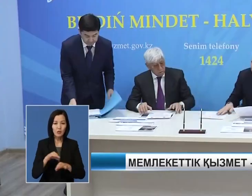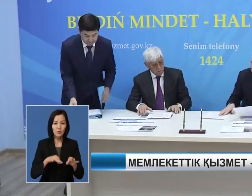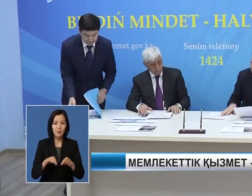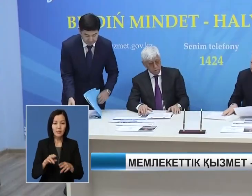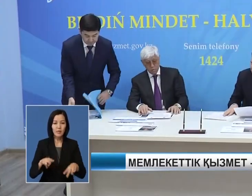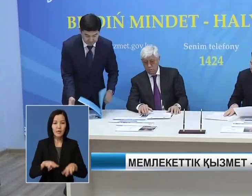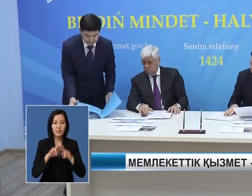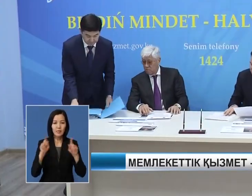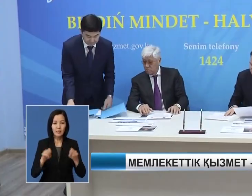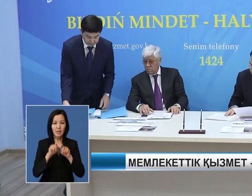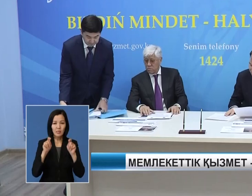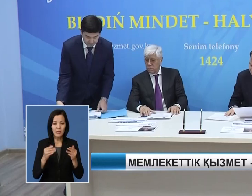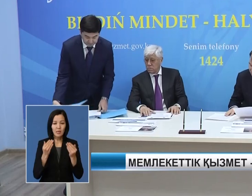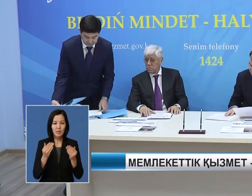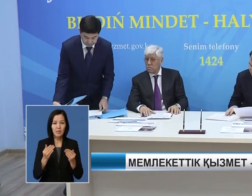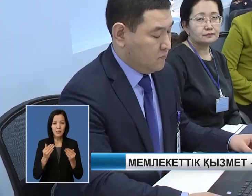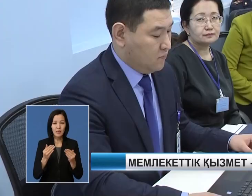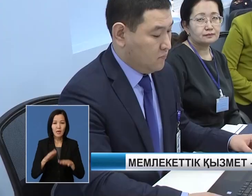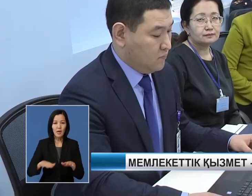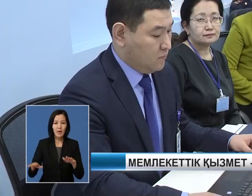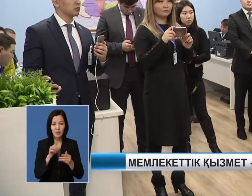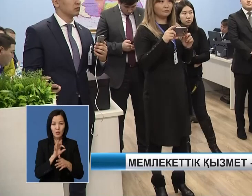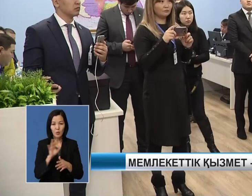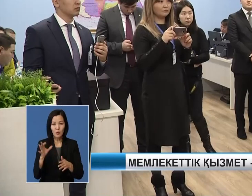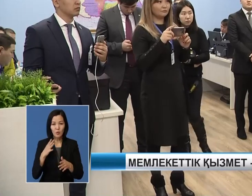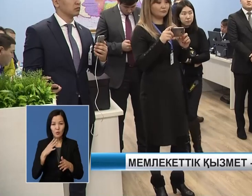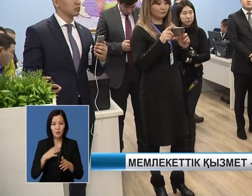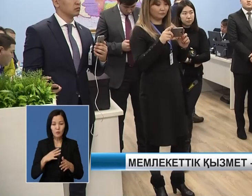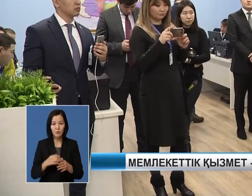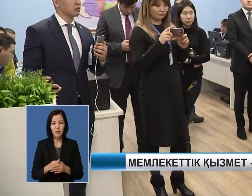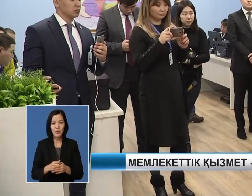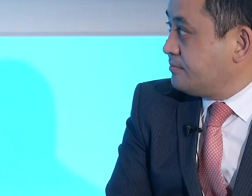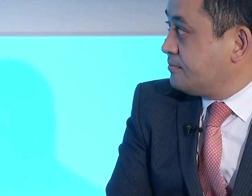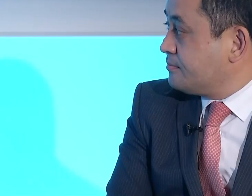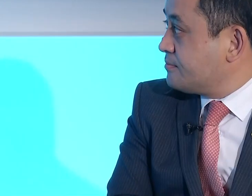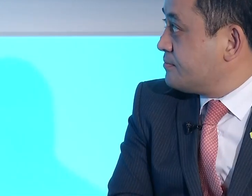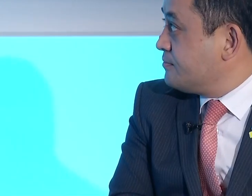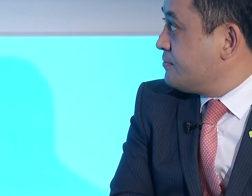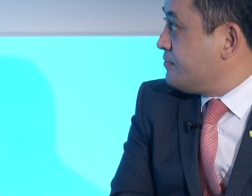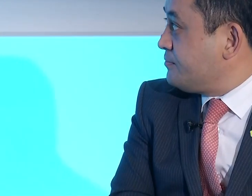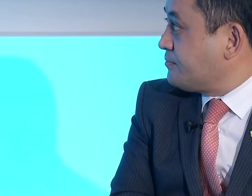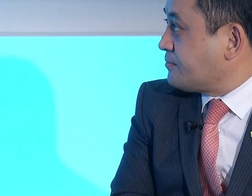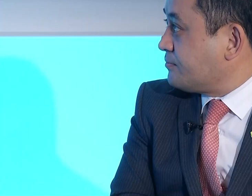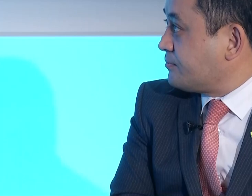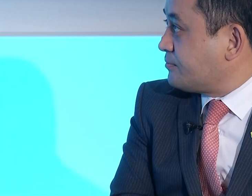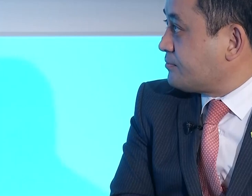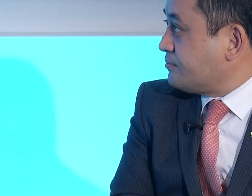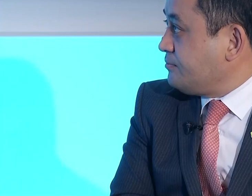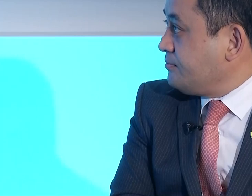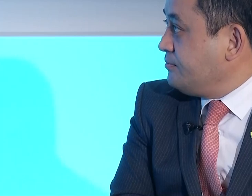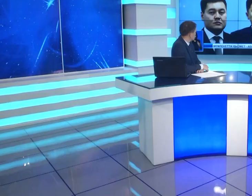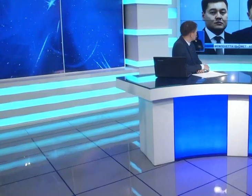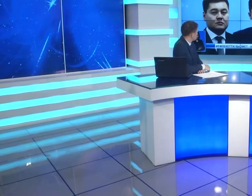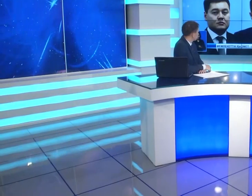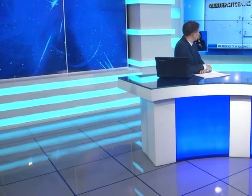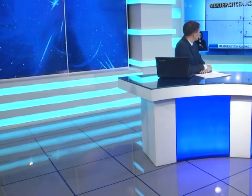Астанада ашылғантын енді аймақтарда қолдау тауып жатыр. Кеңсе жеті түрлі бағытты қамтиды. Білім, денсаулық, әлеуметтік қорғау, сәулет,